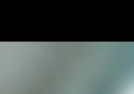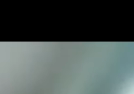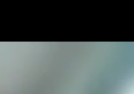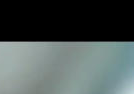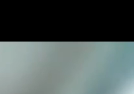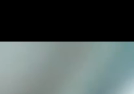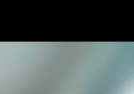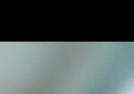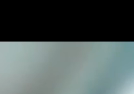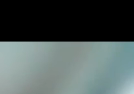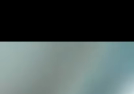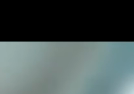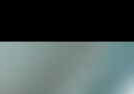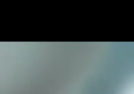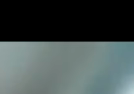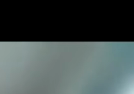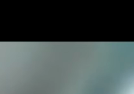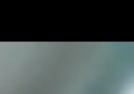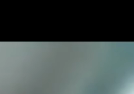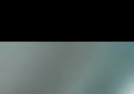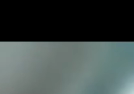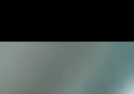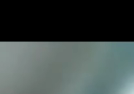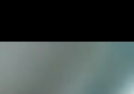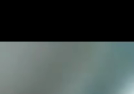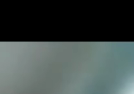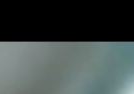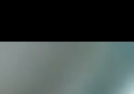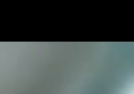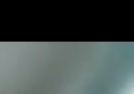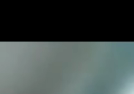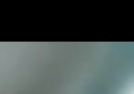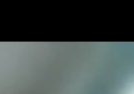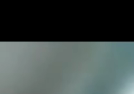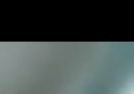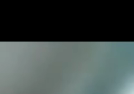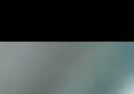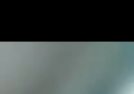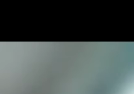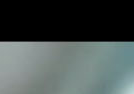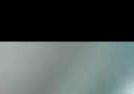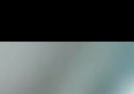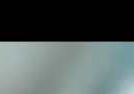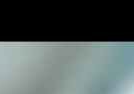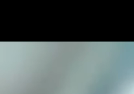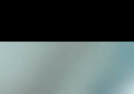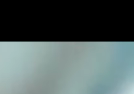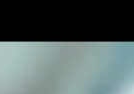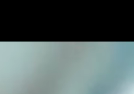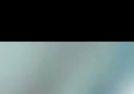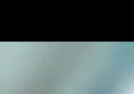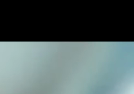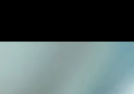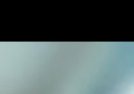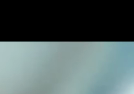frem VAD med forslag av... at det skulle gjelde for offentlig sektor, selv om det I utgangspunktet var ønsket for privat og offentlig